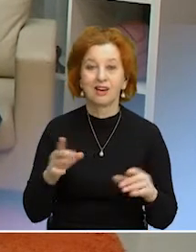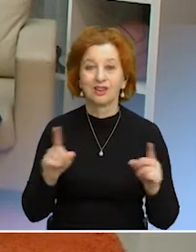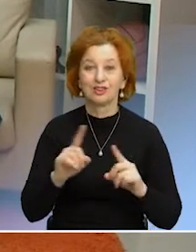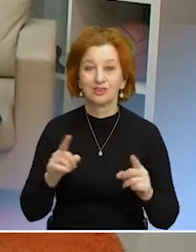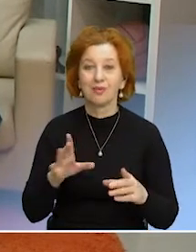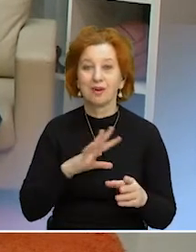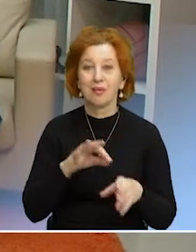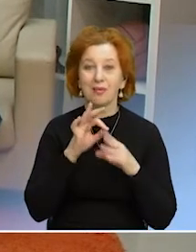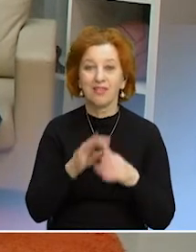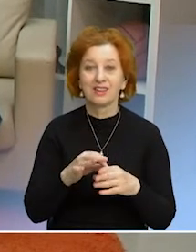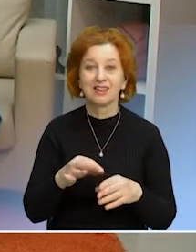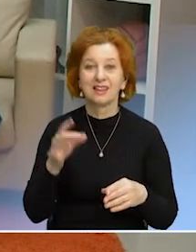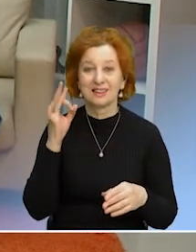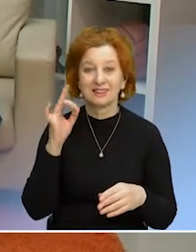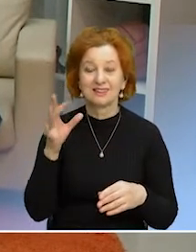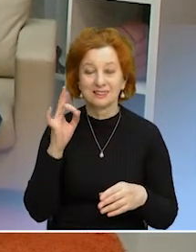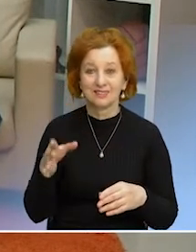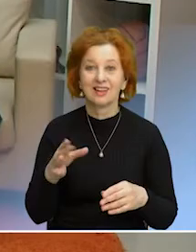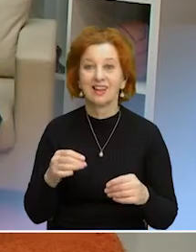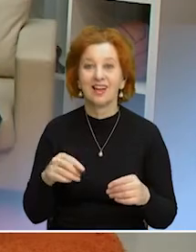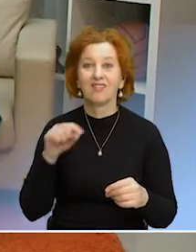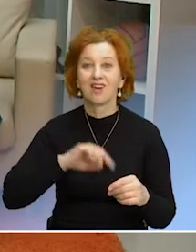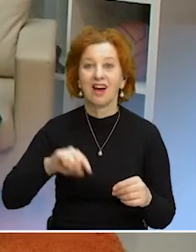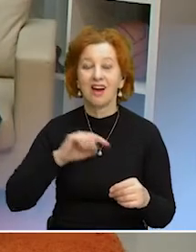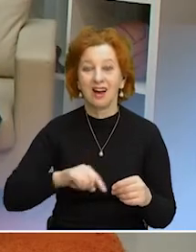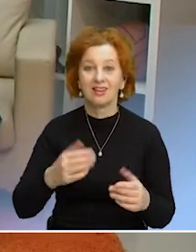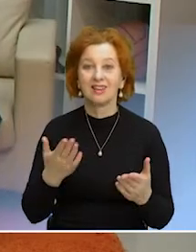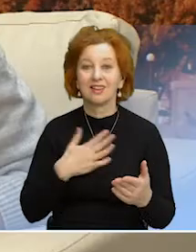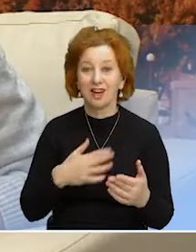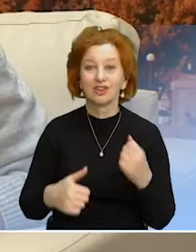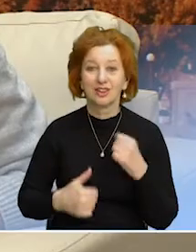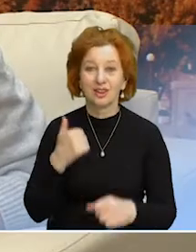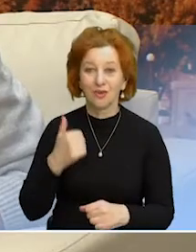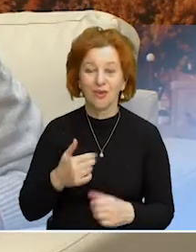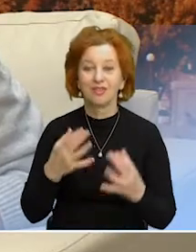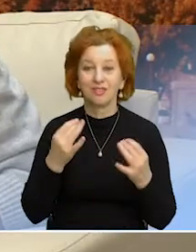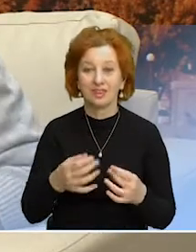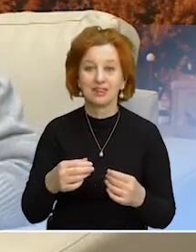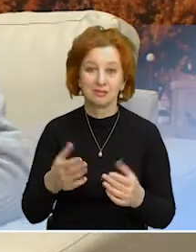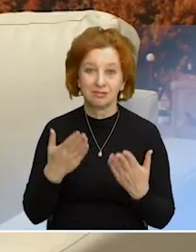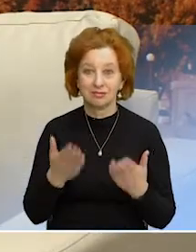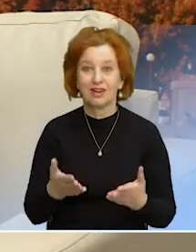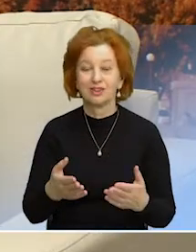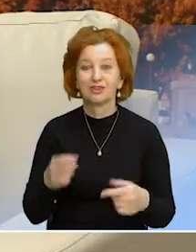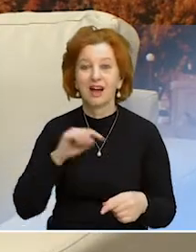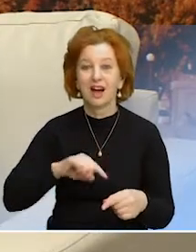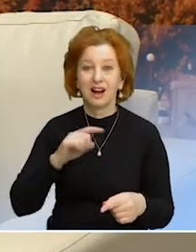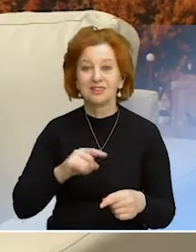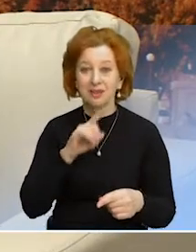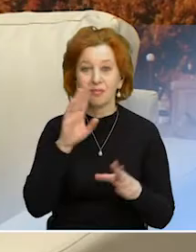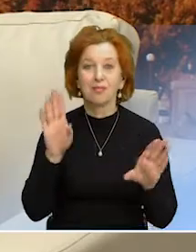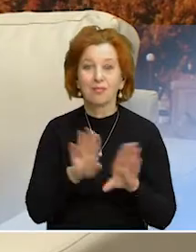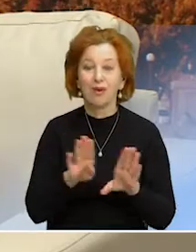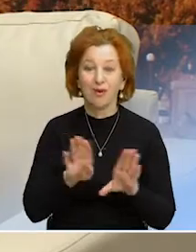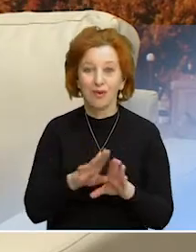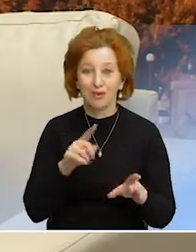или как? Нет, были проведены исследования в силу характера наших героев. Они совпадают с характерами актеров,